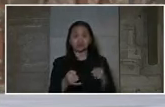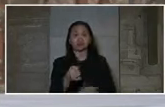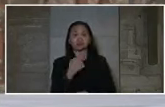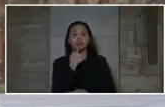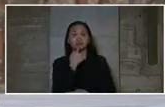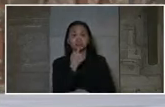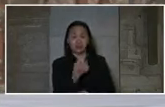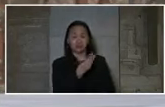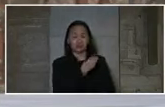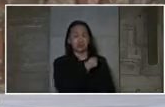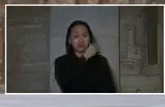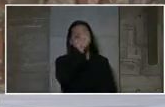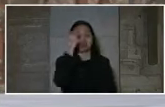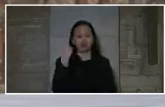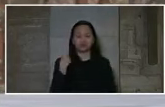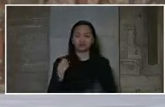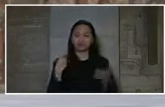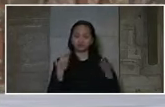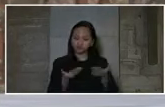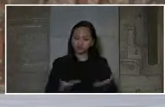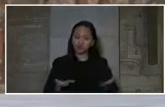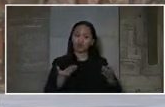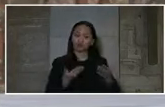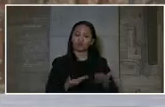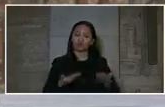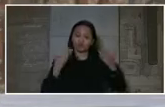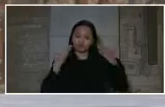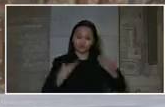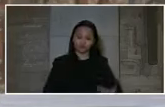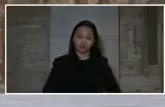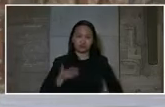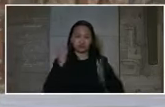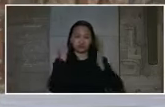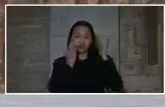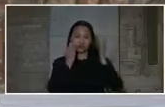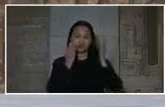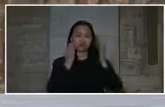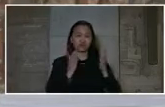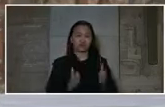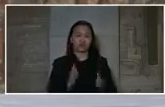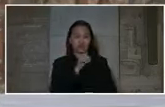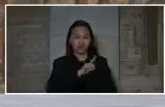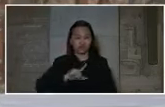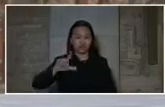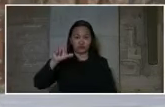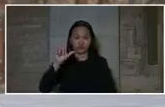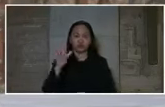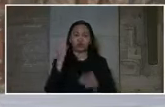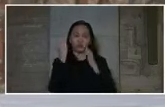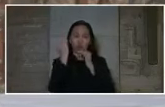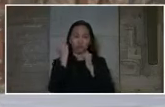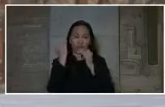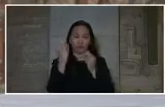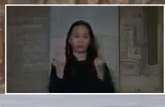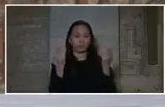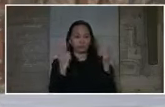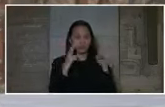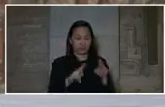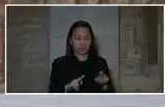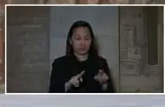sinabi ni Maria, narito ang alipin ng Panginoon, maganap nawa sa akin ayon sa wika